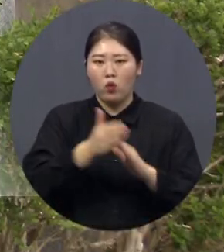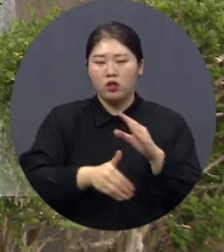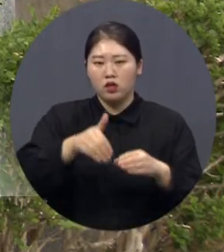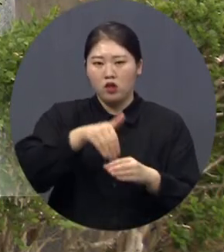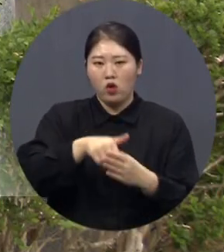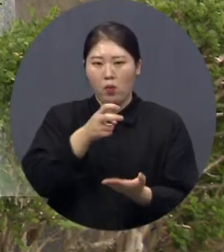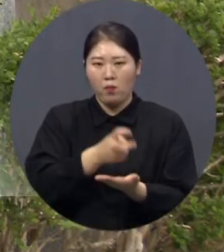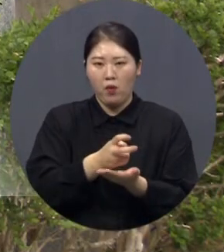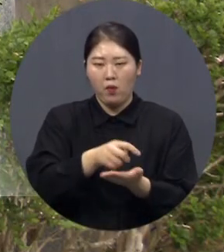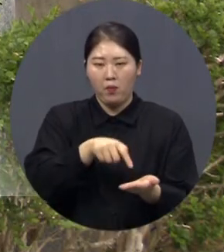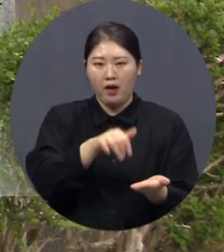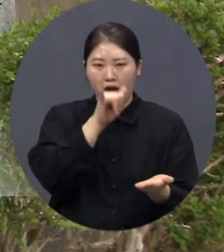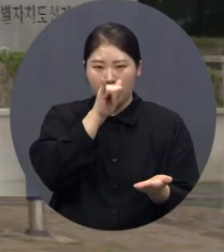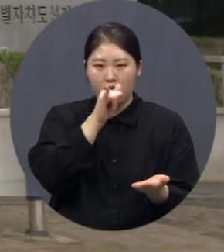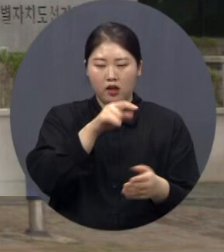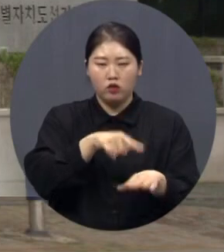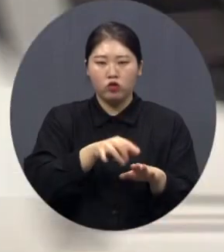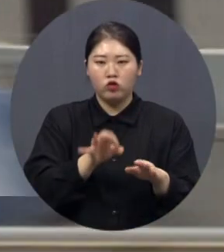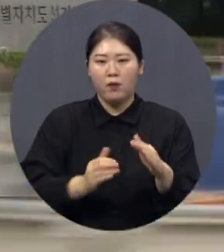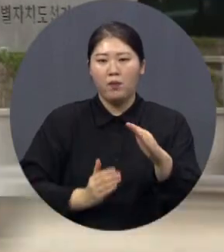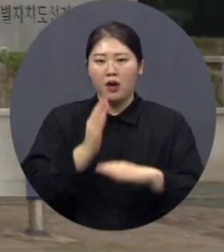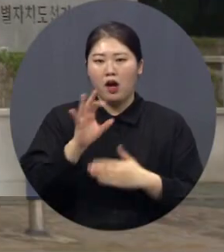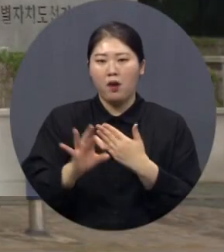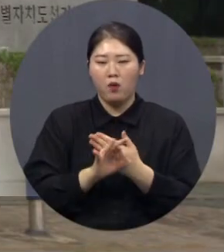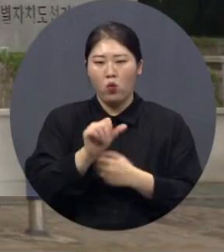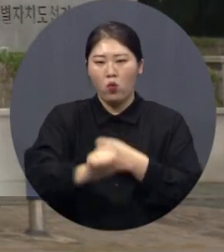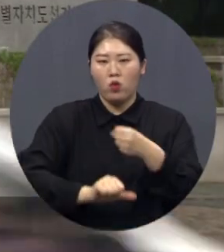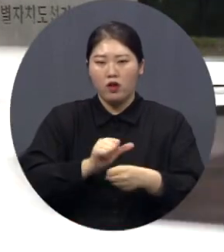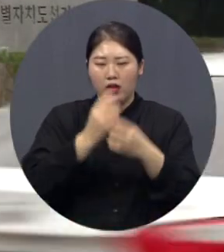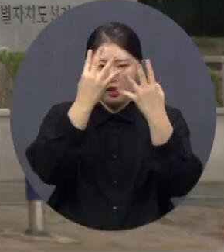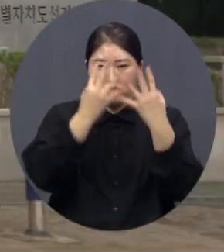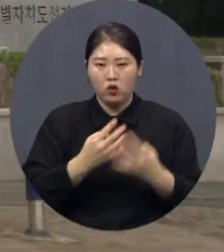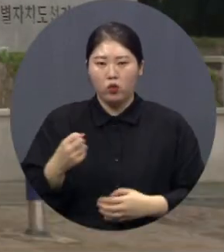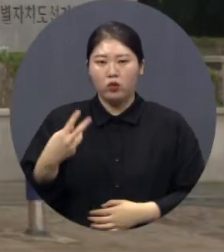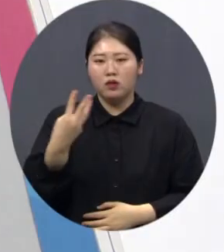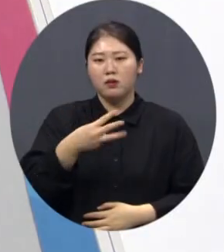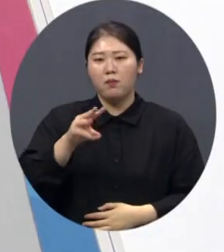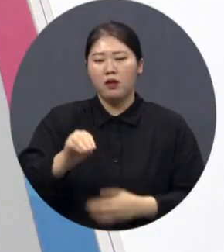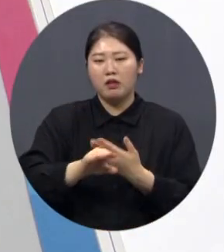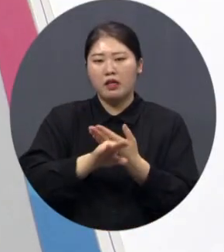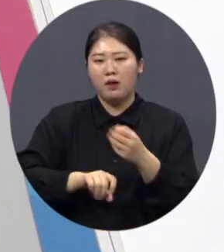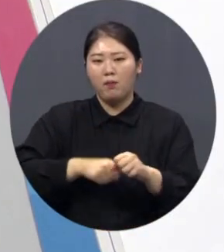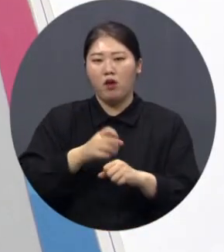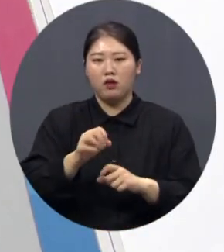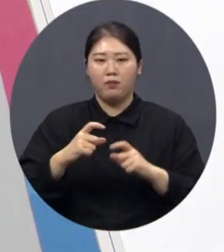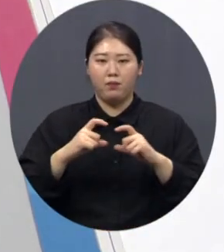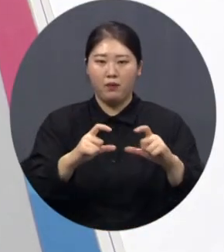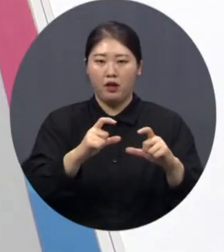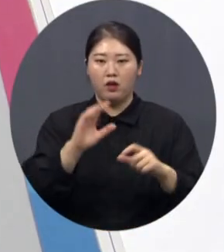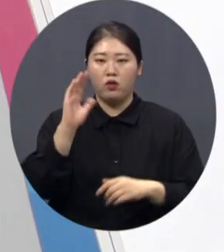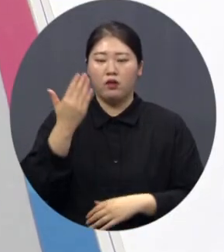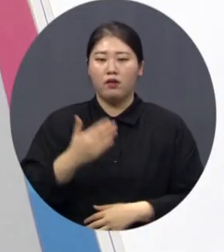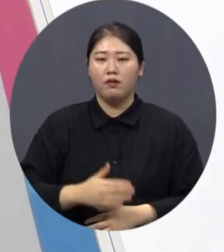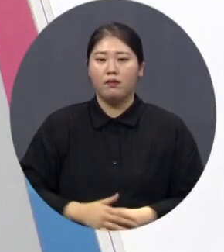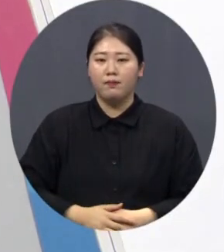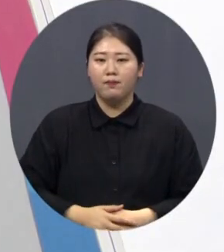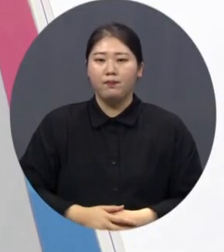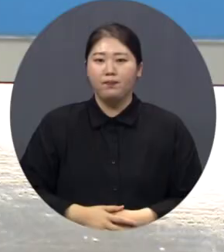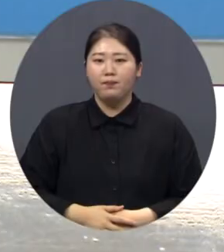공직선거법에 규정된 수당을 초과하면 5년 이하의 징역 또는 3천만 원 이하의 벌금에 처해집니다.